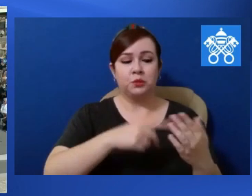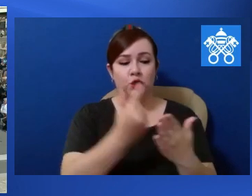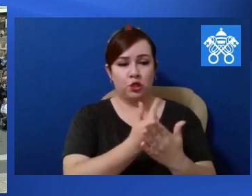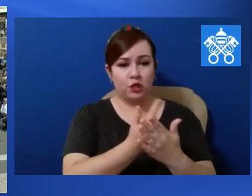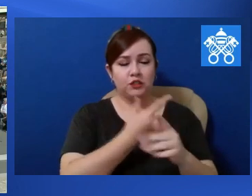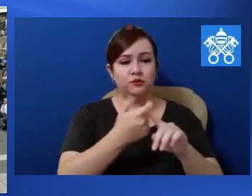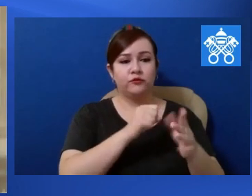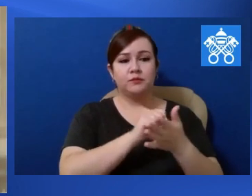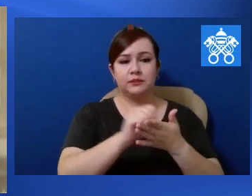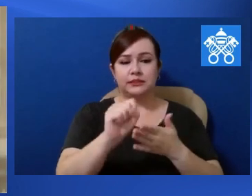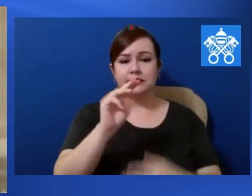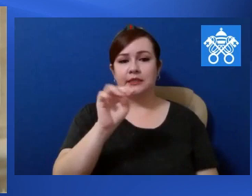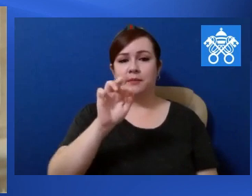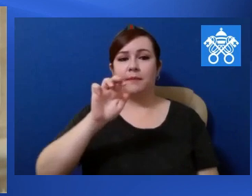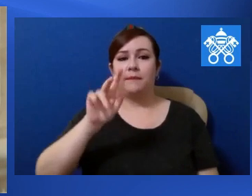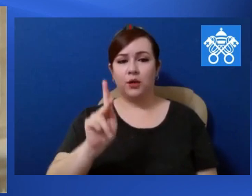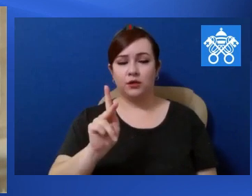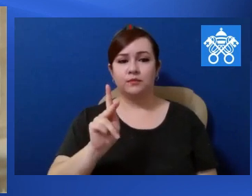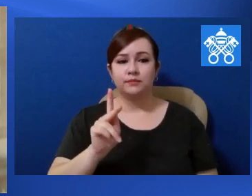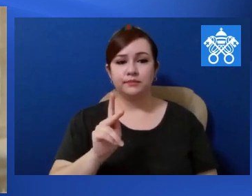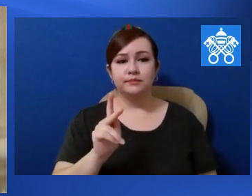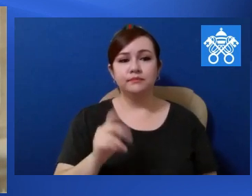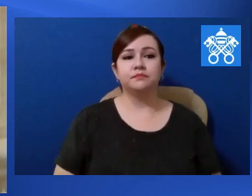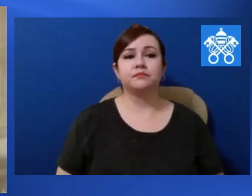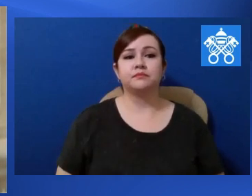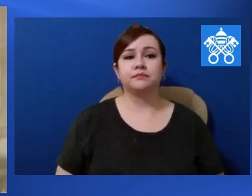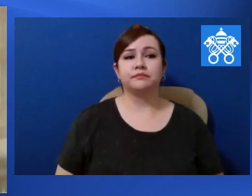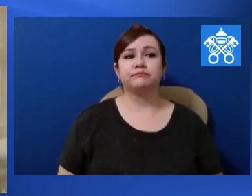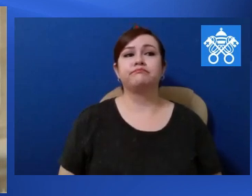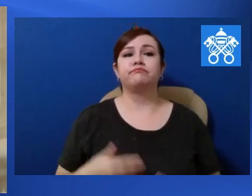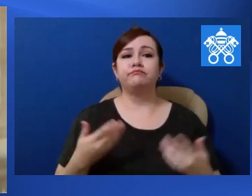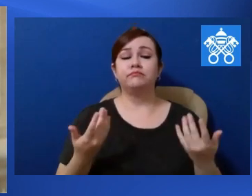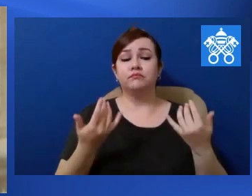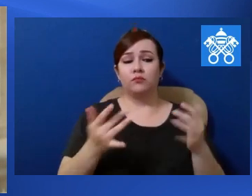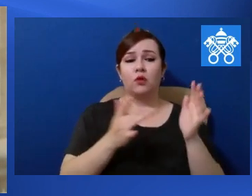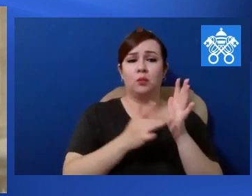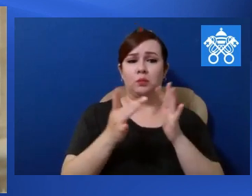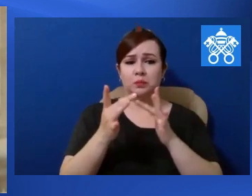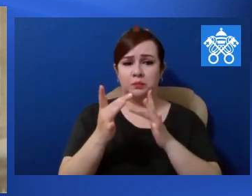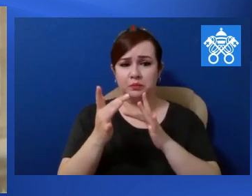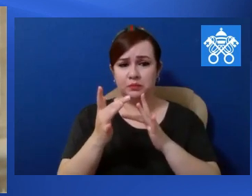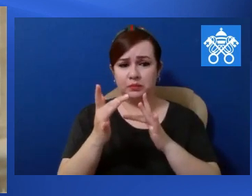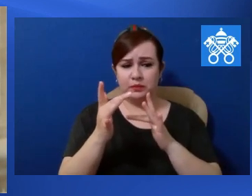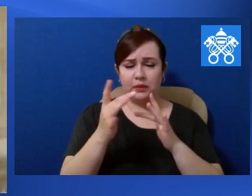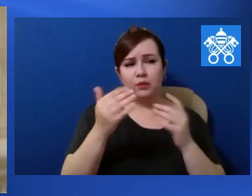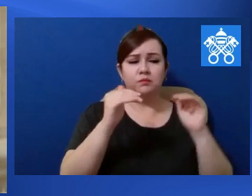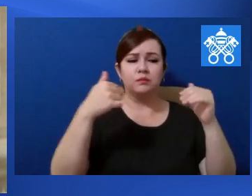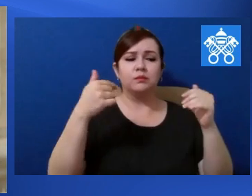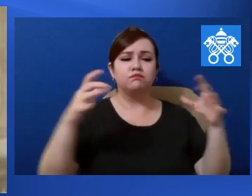Lectura del Santo Evangelio según San Marcos. Una vez que estuvieron en la casa,